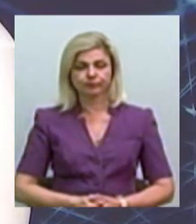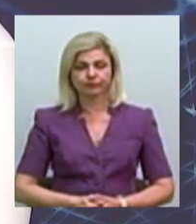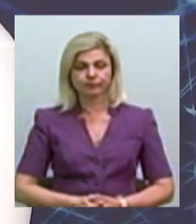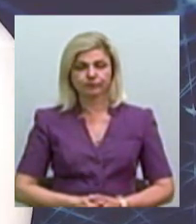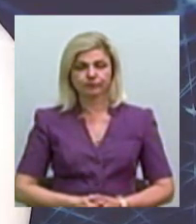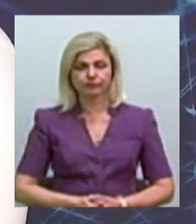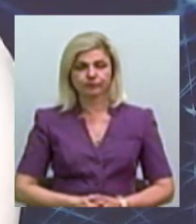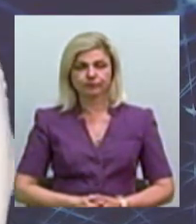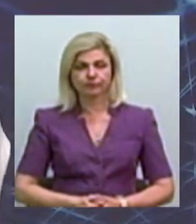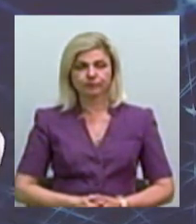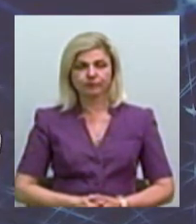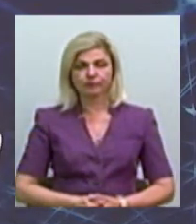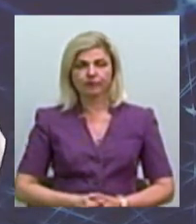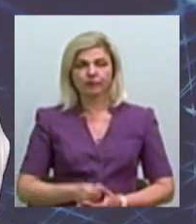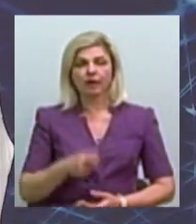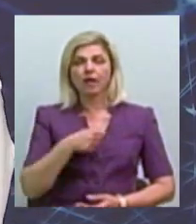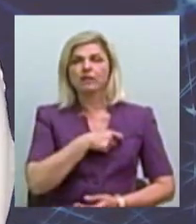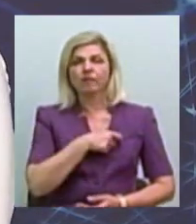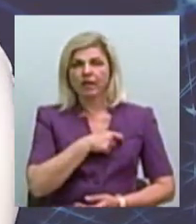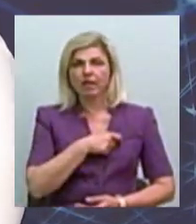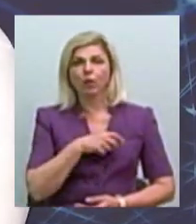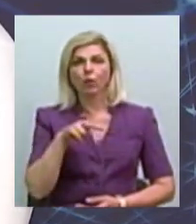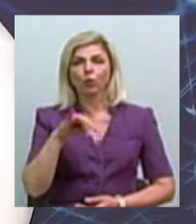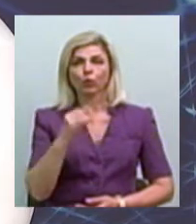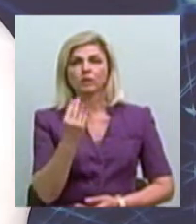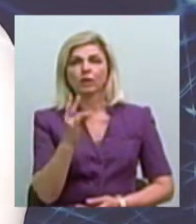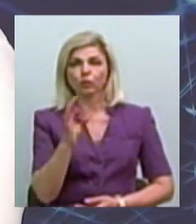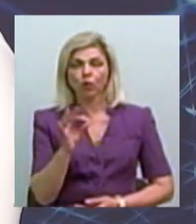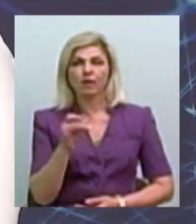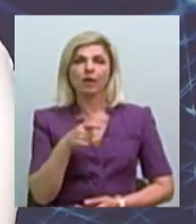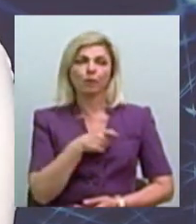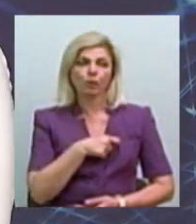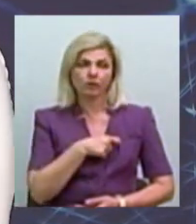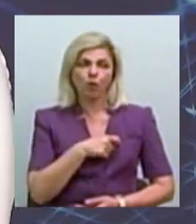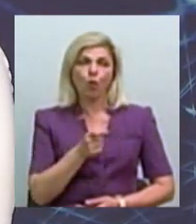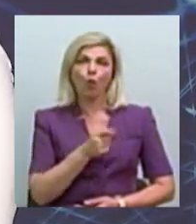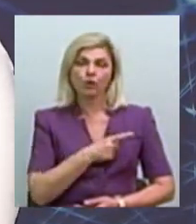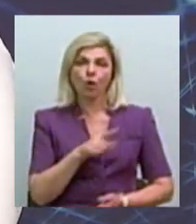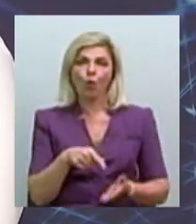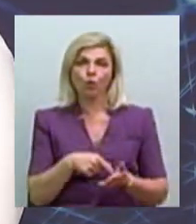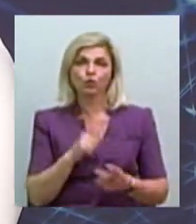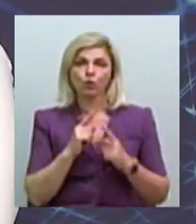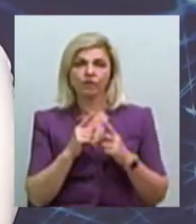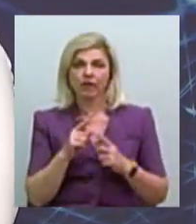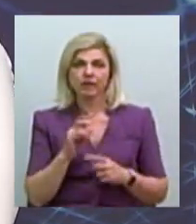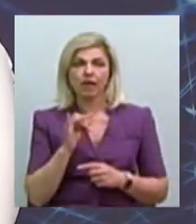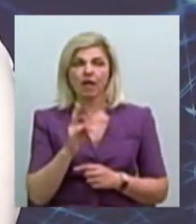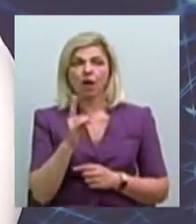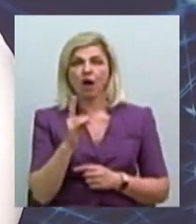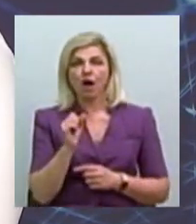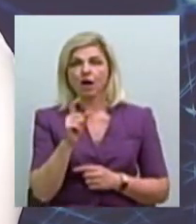Была народный депутат Ирина Ясинович-Куценко, депутат Одесского горсовета, и была